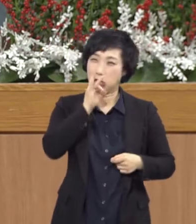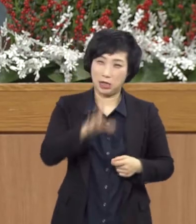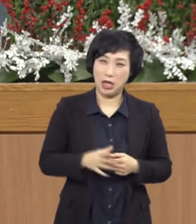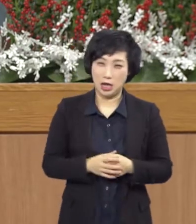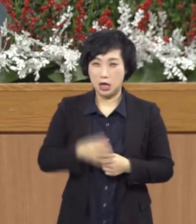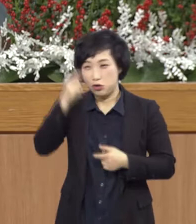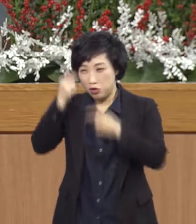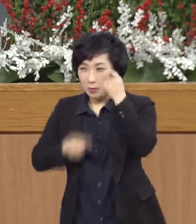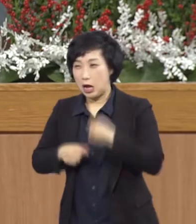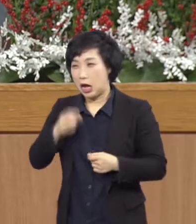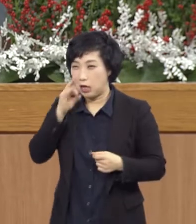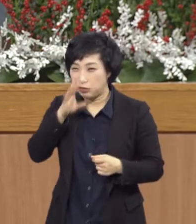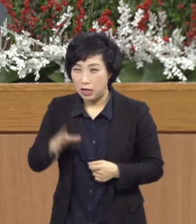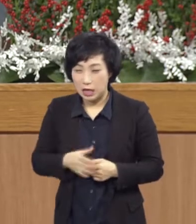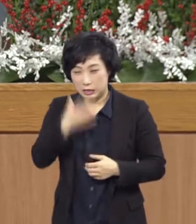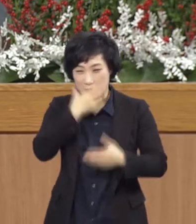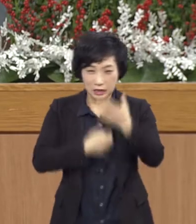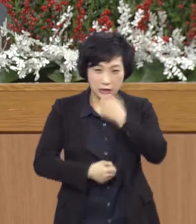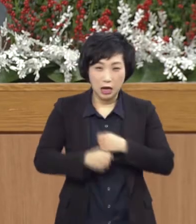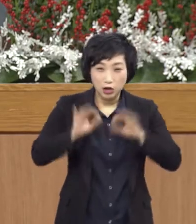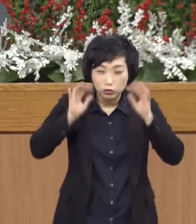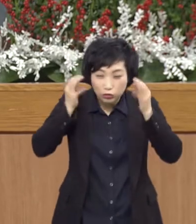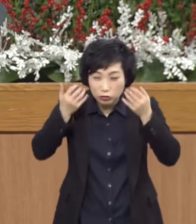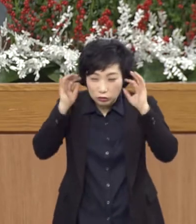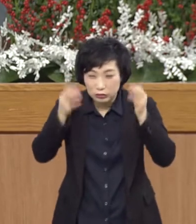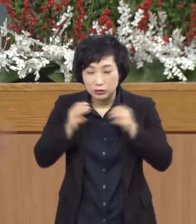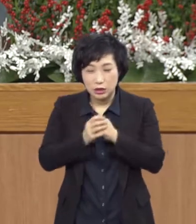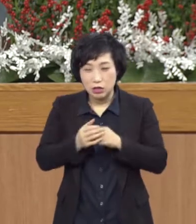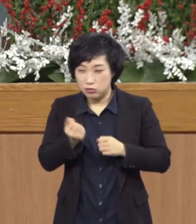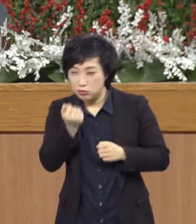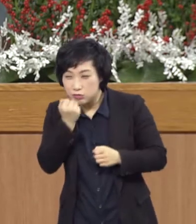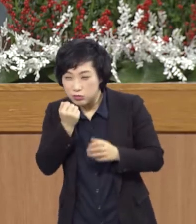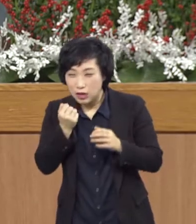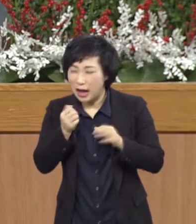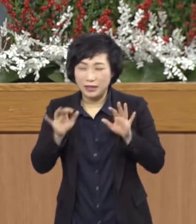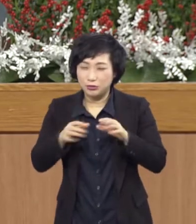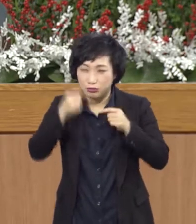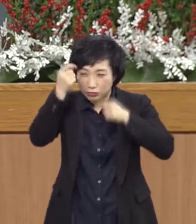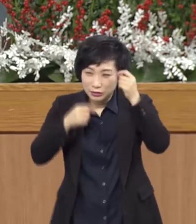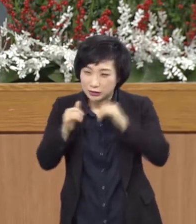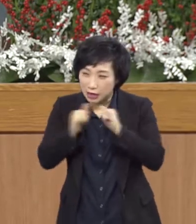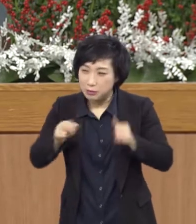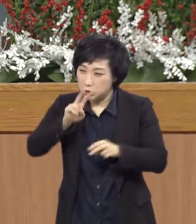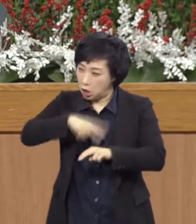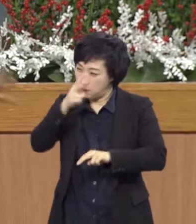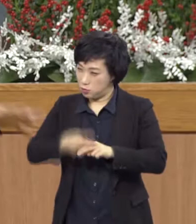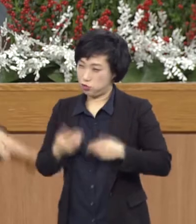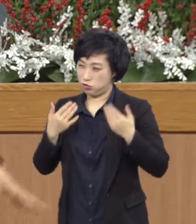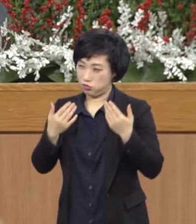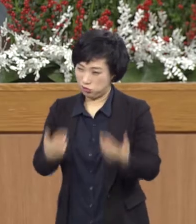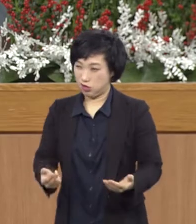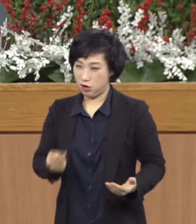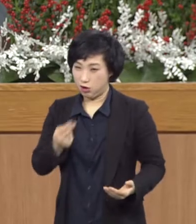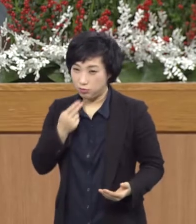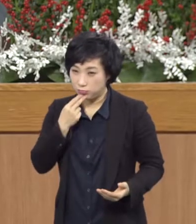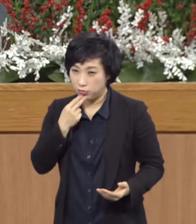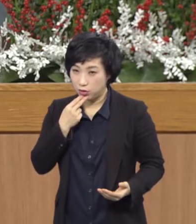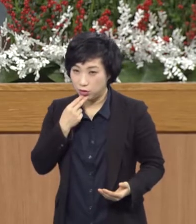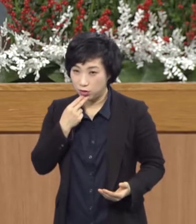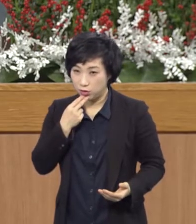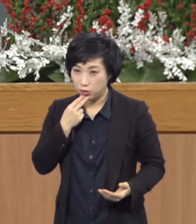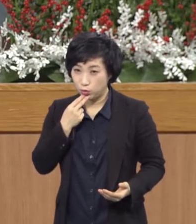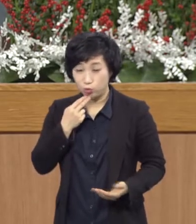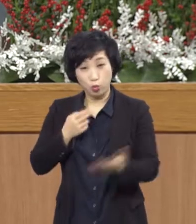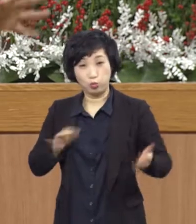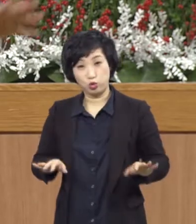산타 할아버지는 우는 애기에게 선물을 안 준대요. 죽어나